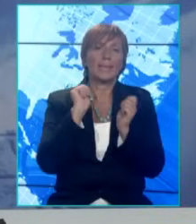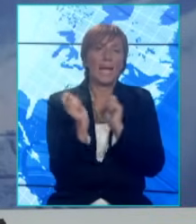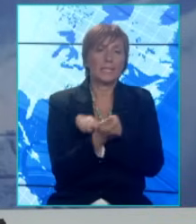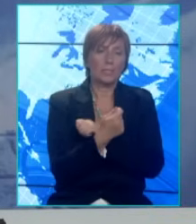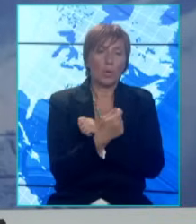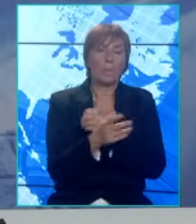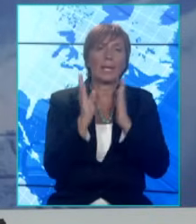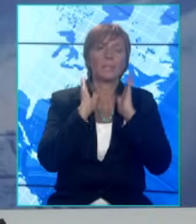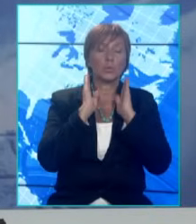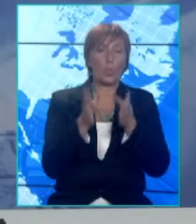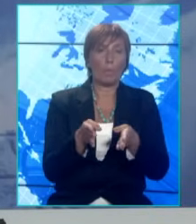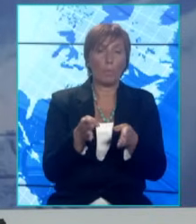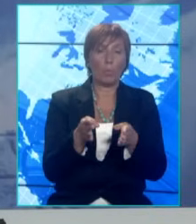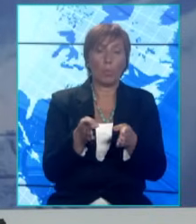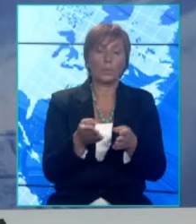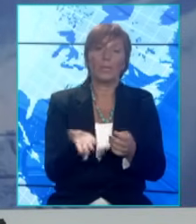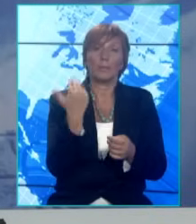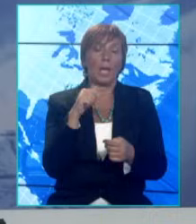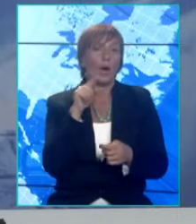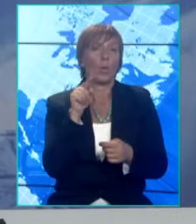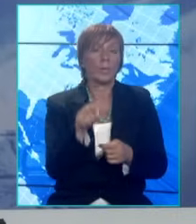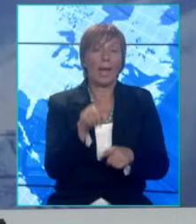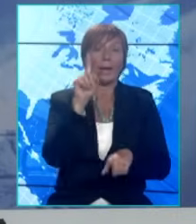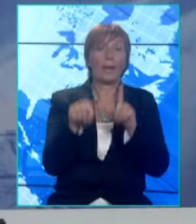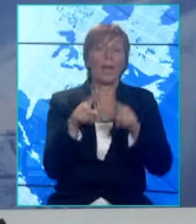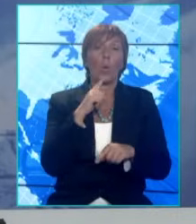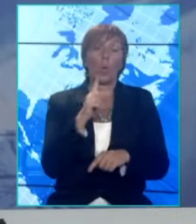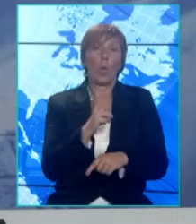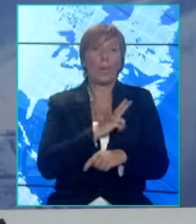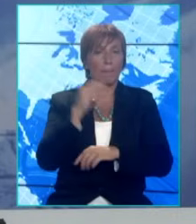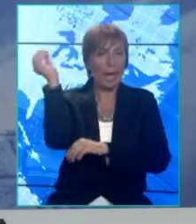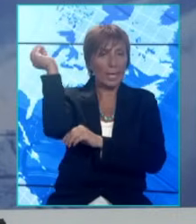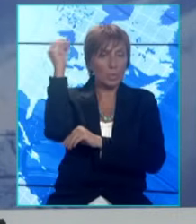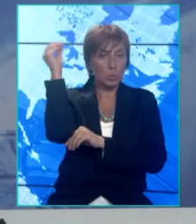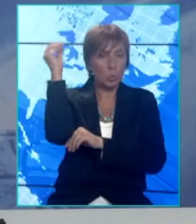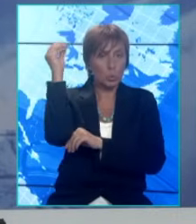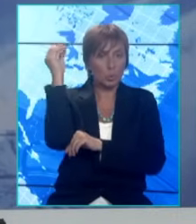transformacijskog puta. Tako da neko ko ima iskustvo